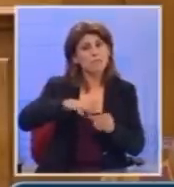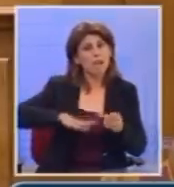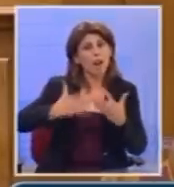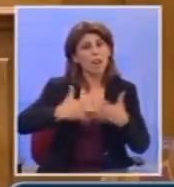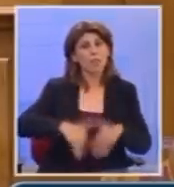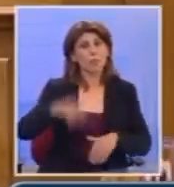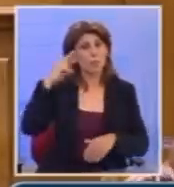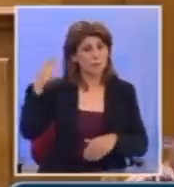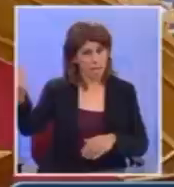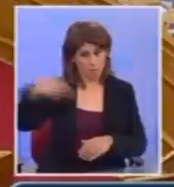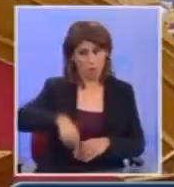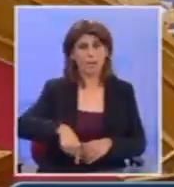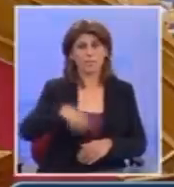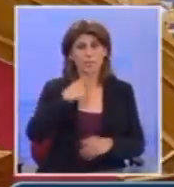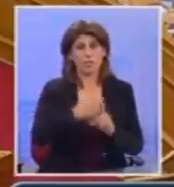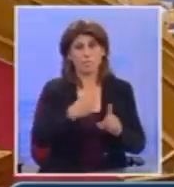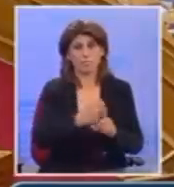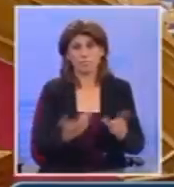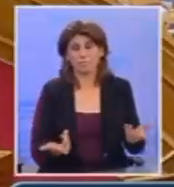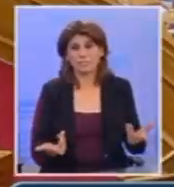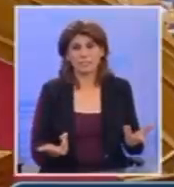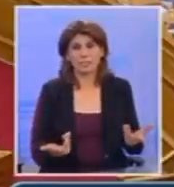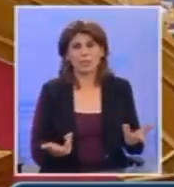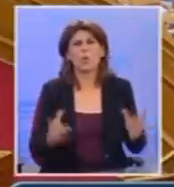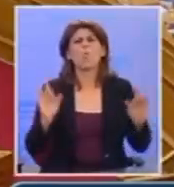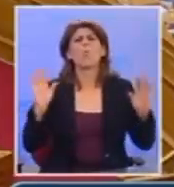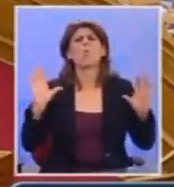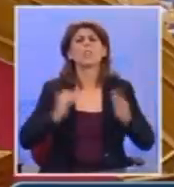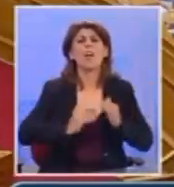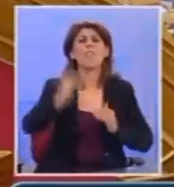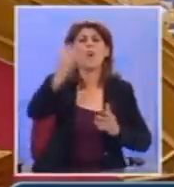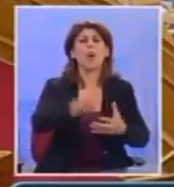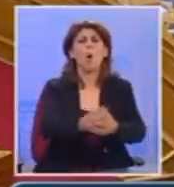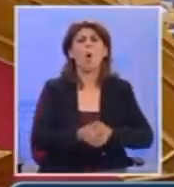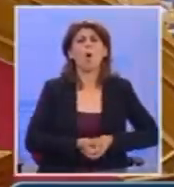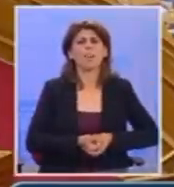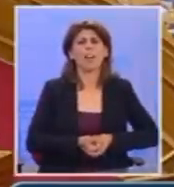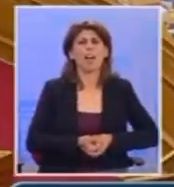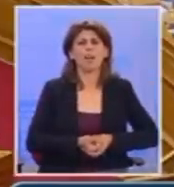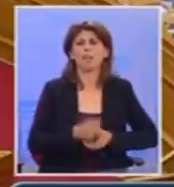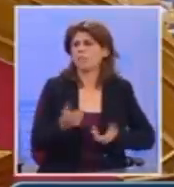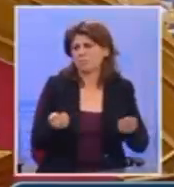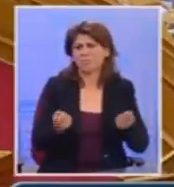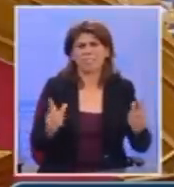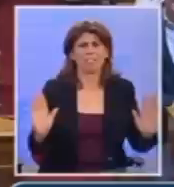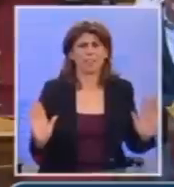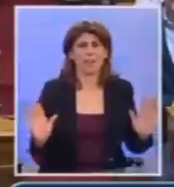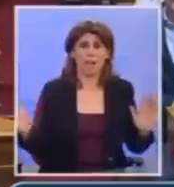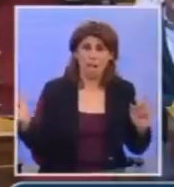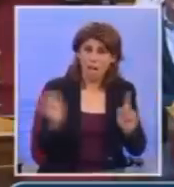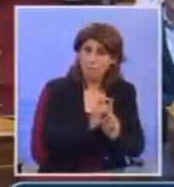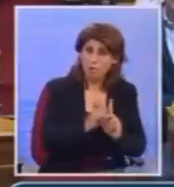Αυτό έρχεστε να υπερασπιστείτε? Αυτά ούτε στη Βόρεια Κορέα δεν γίνονται. Να αποκλείεται κάποιος